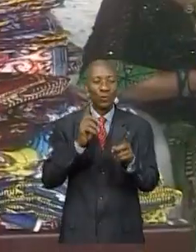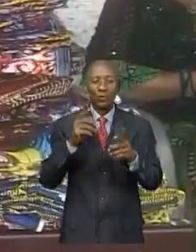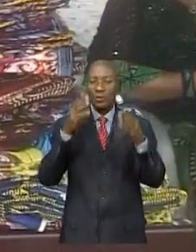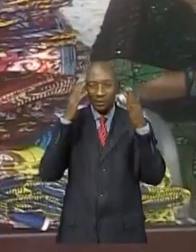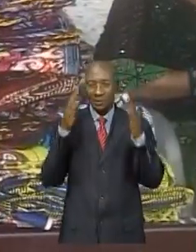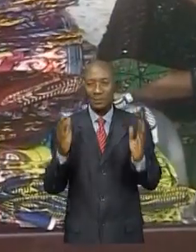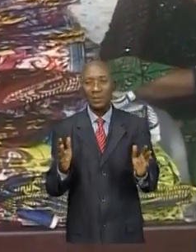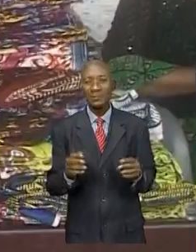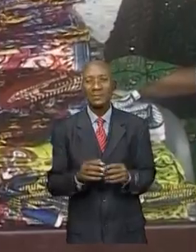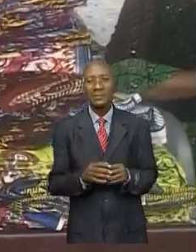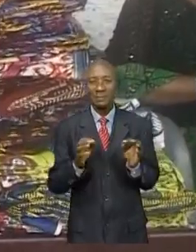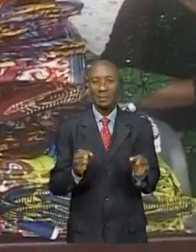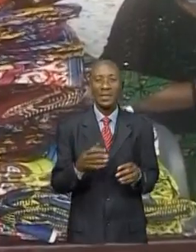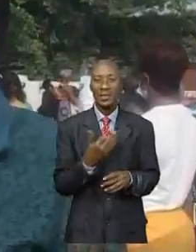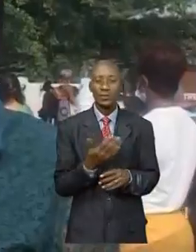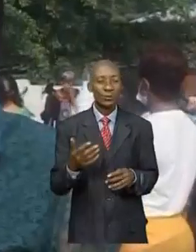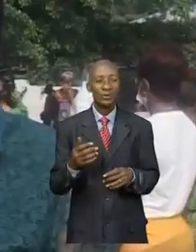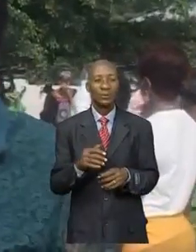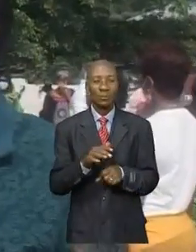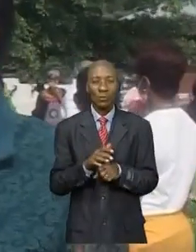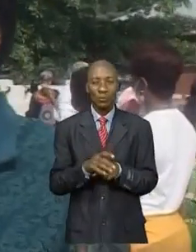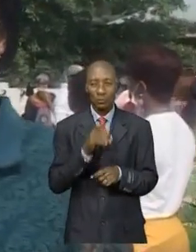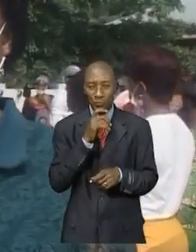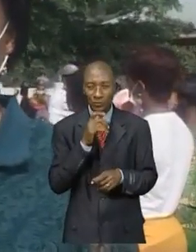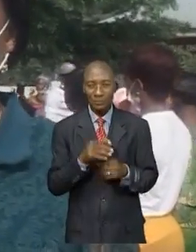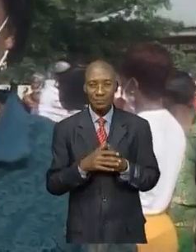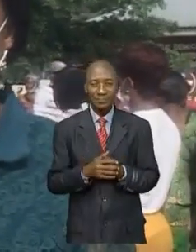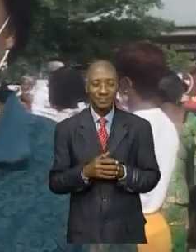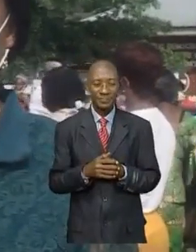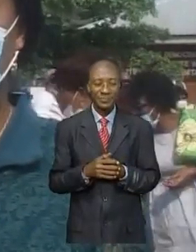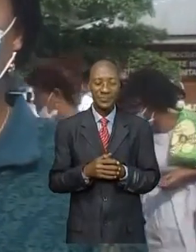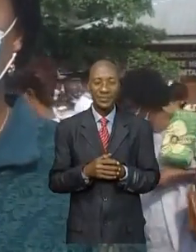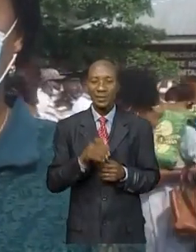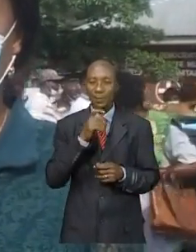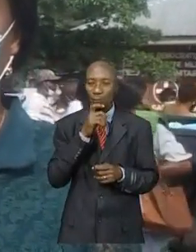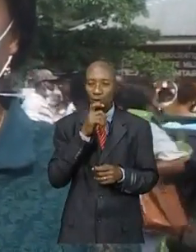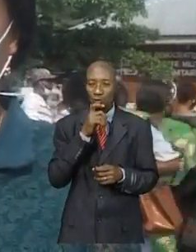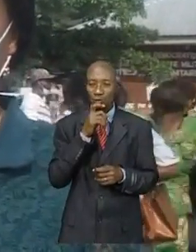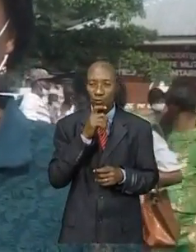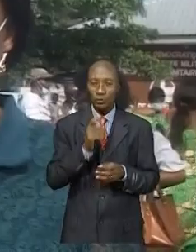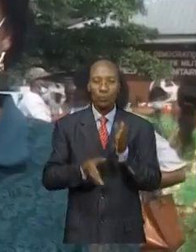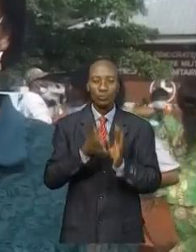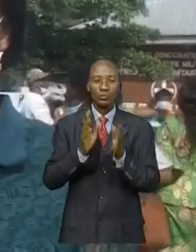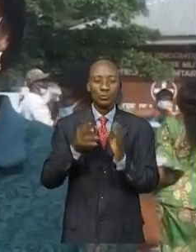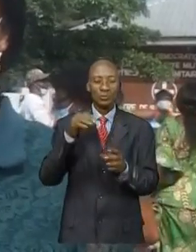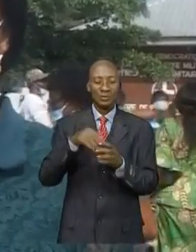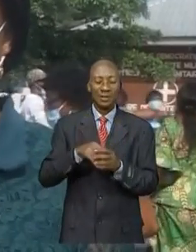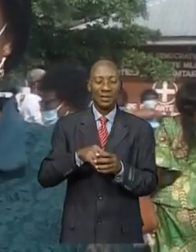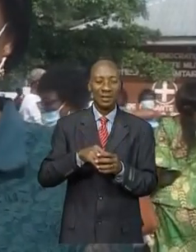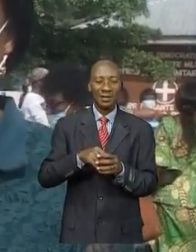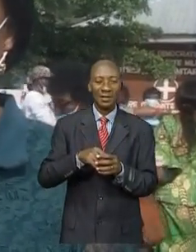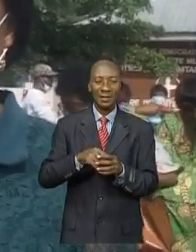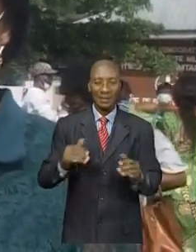explique la motivation de ces gestes. Il y a eu incendie au camp de l'eau ici. Nous avons cherché le peu de moyens que nous avons pour